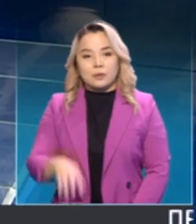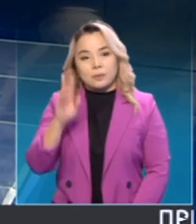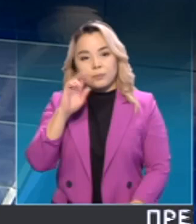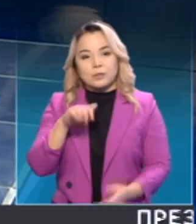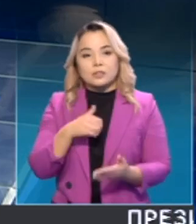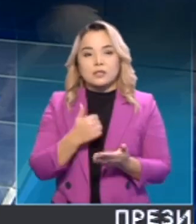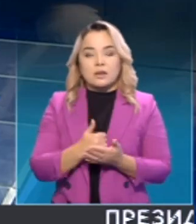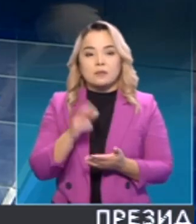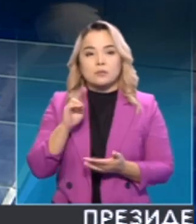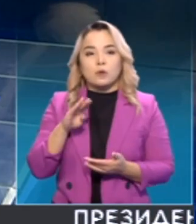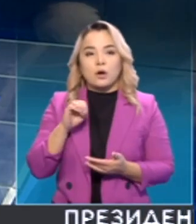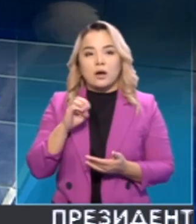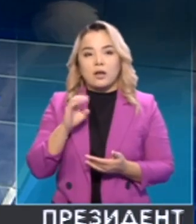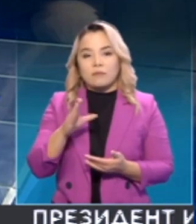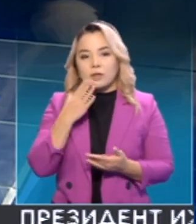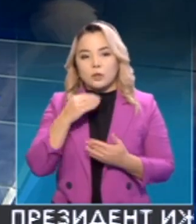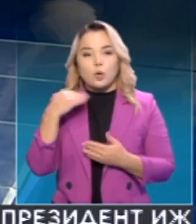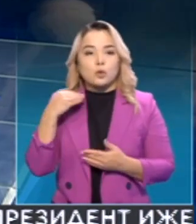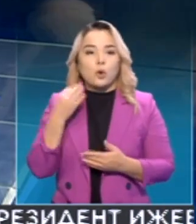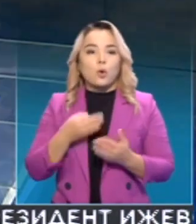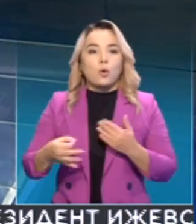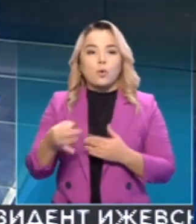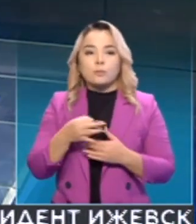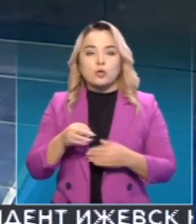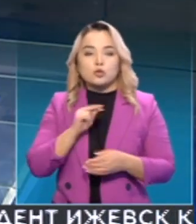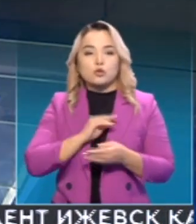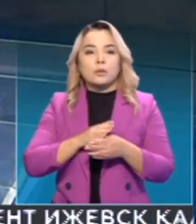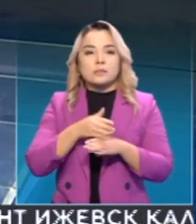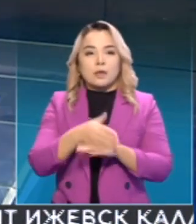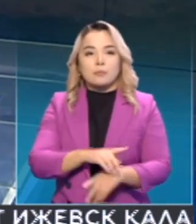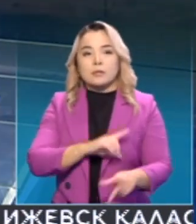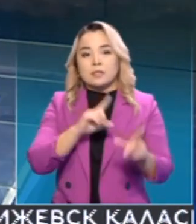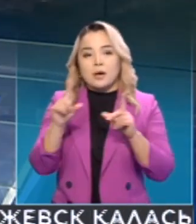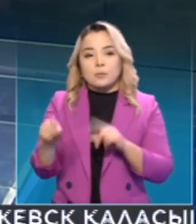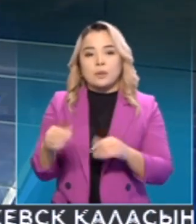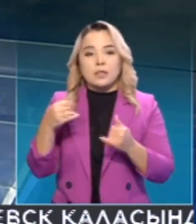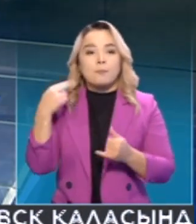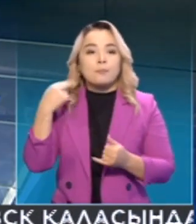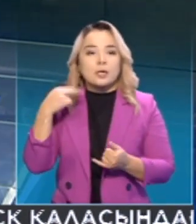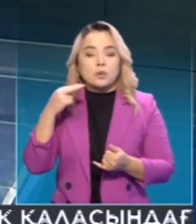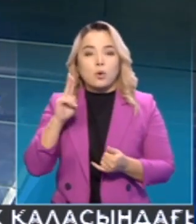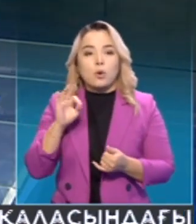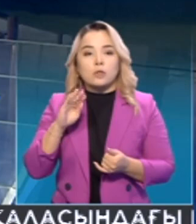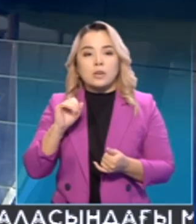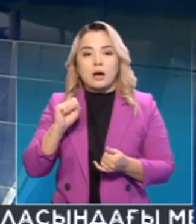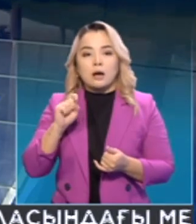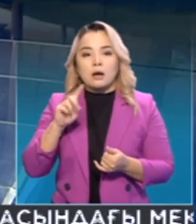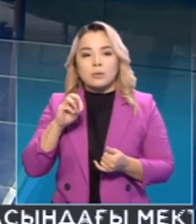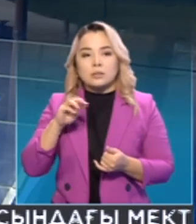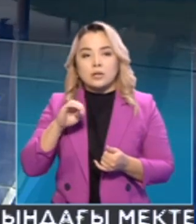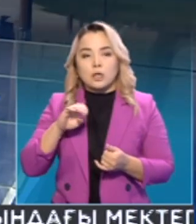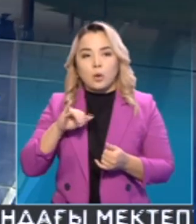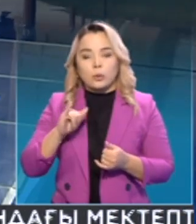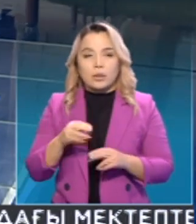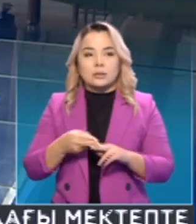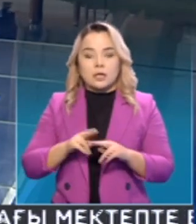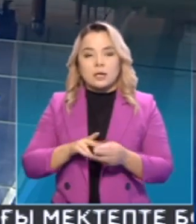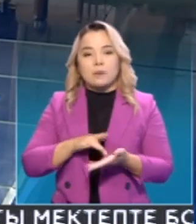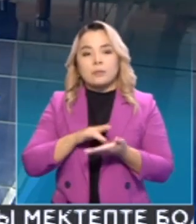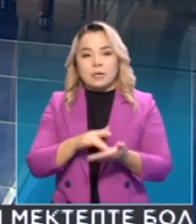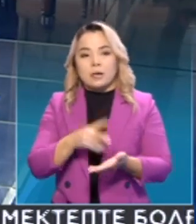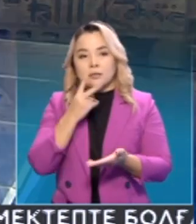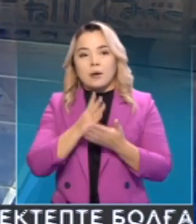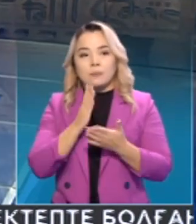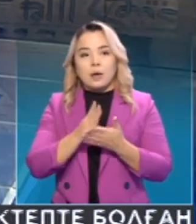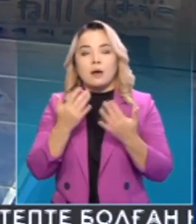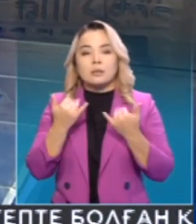Мемлекет басшысы Қасым Жомарт Тоқаев Түркістан облысына жұмыс сапарымен барды. Мұнда президент Қош Ахмет Яссауи кесенесіне барып зиярат етті.